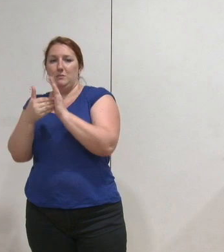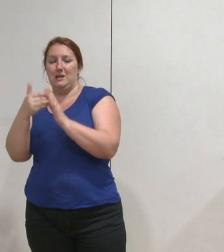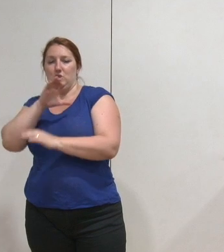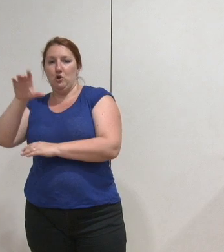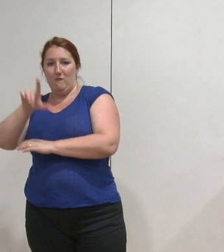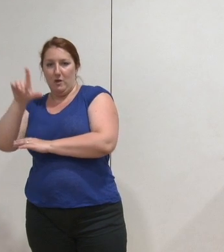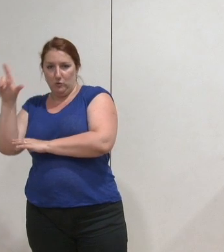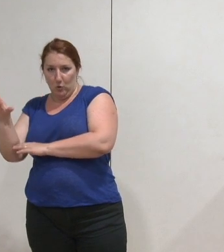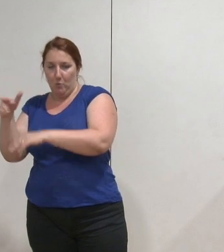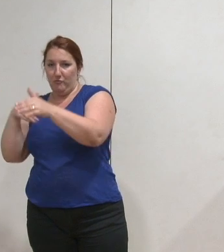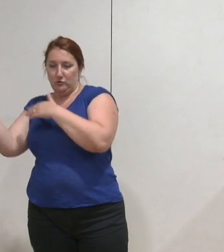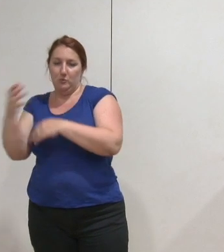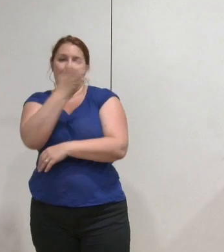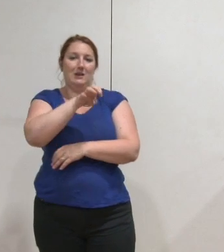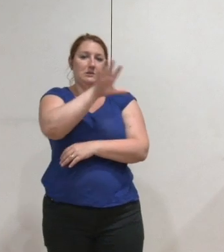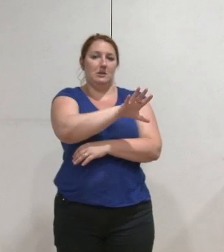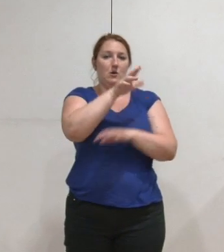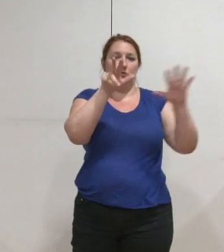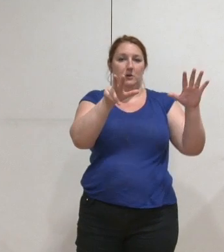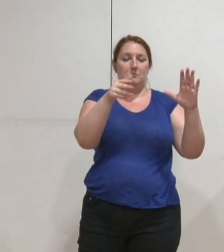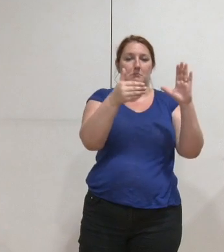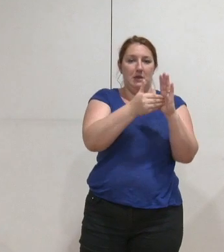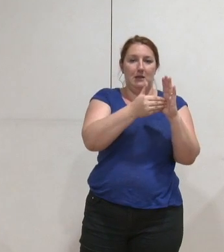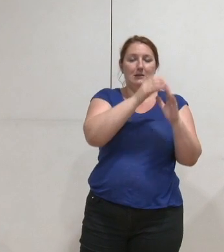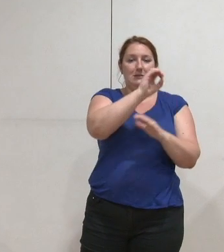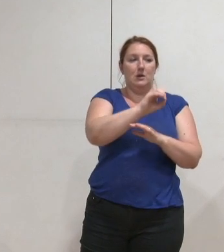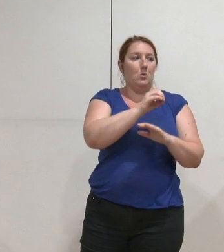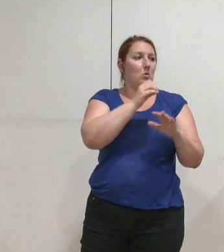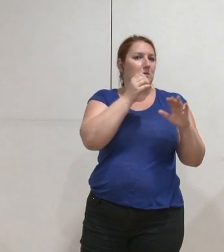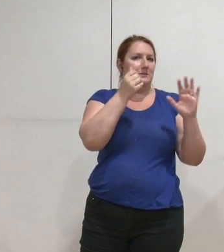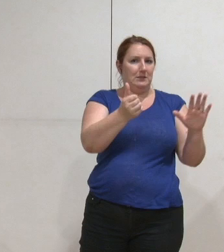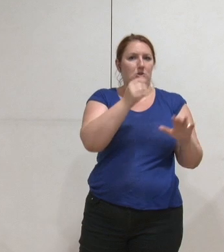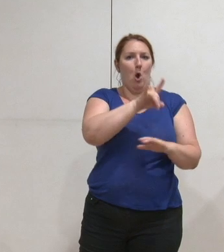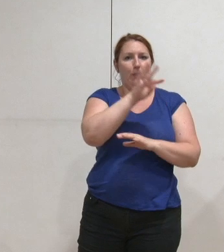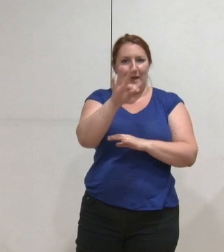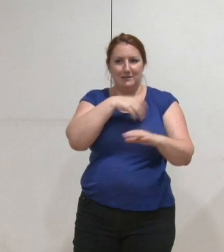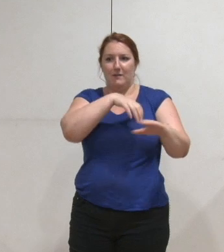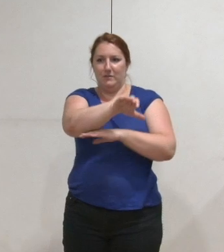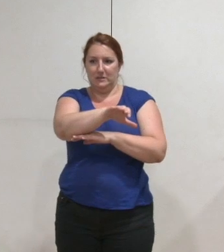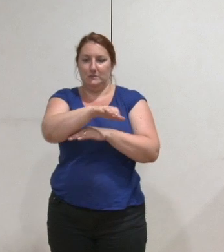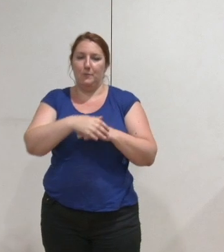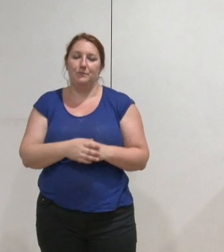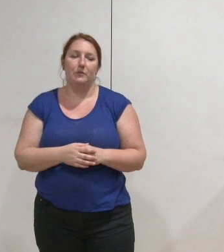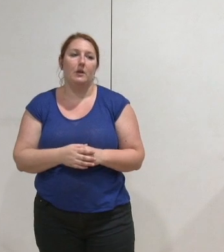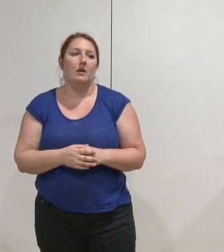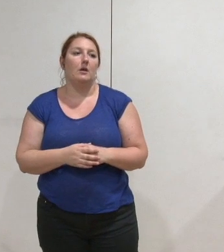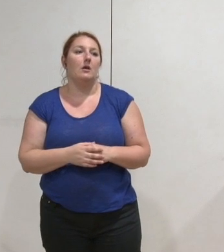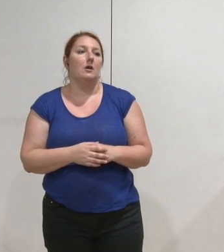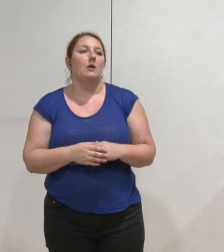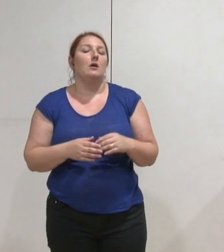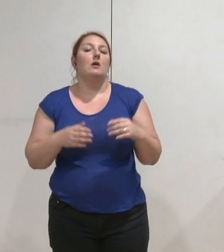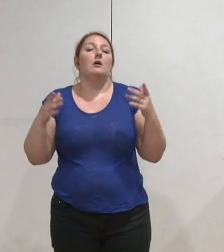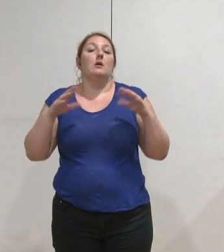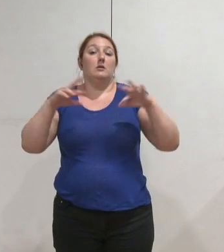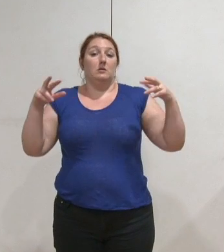de 458056 hors taxe en investissement pareil il convient de noter que le montant